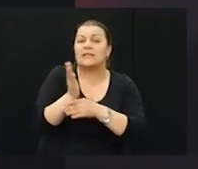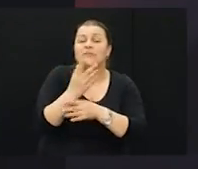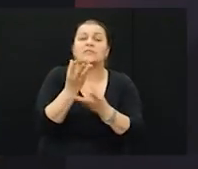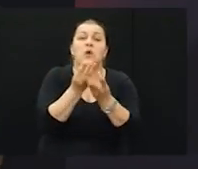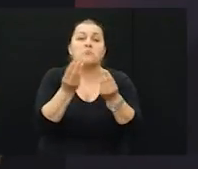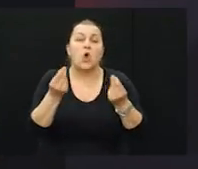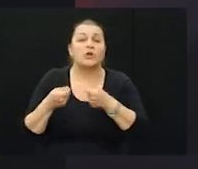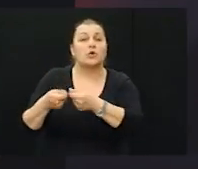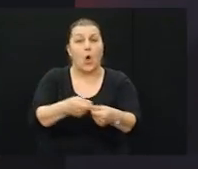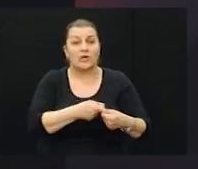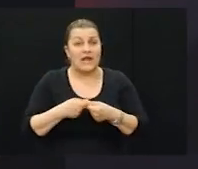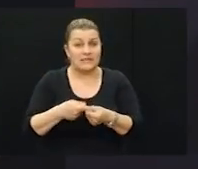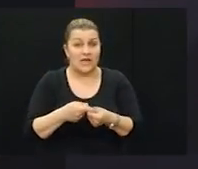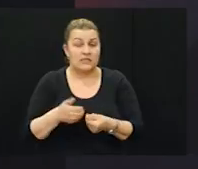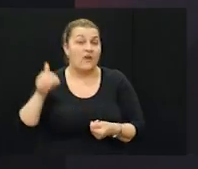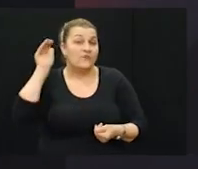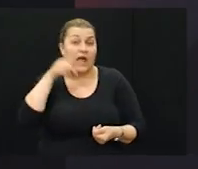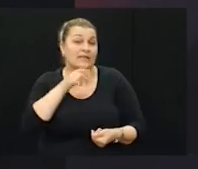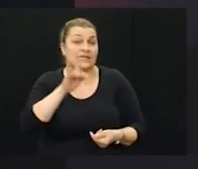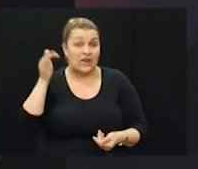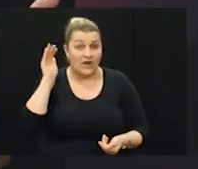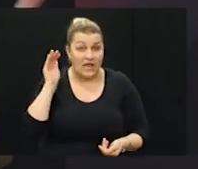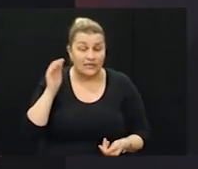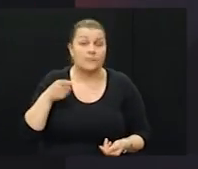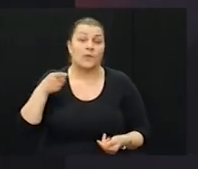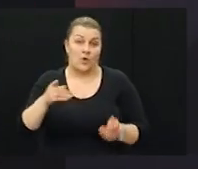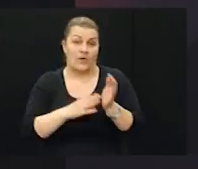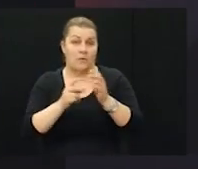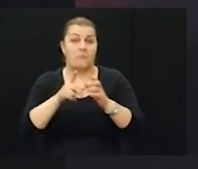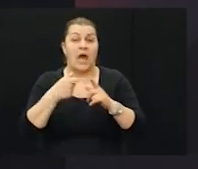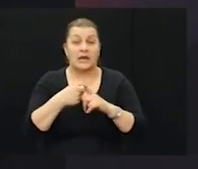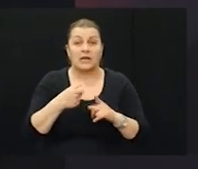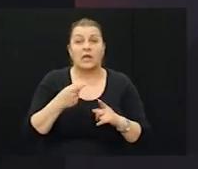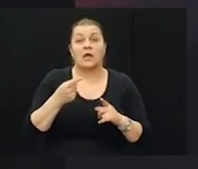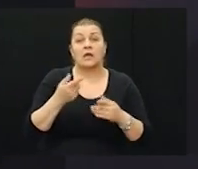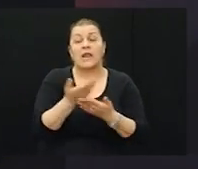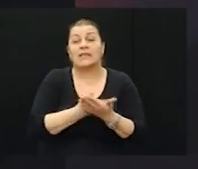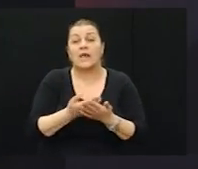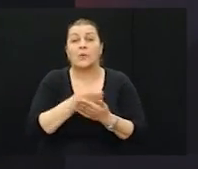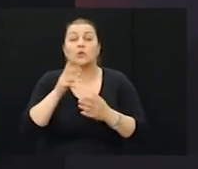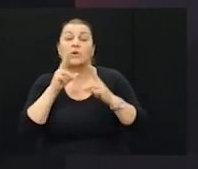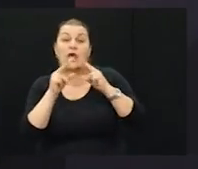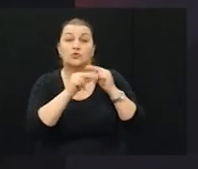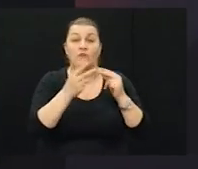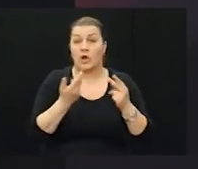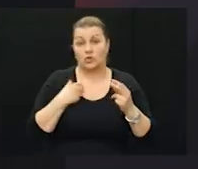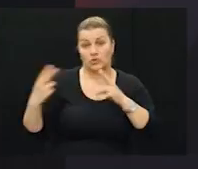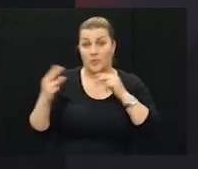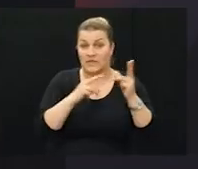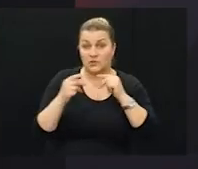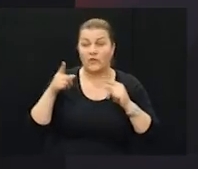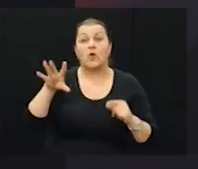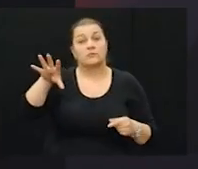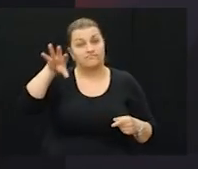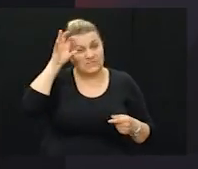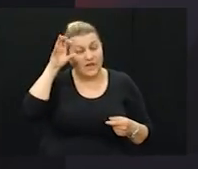organizacija vladinih i nevladinih. Mark je temeljem razgovora koje smo i vodili, određenih stvari, spoznao da